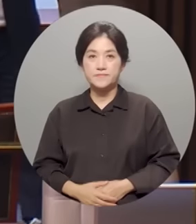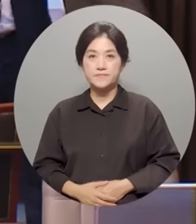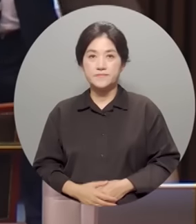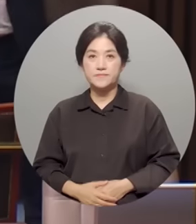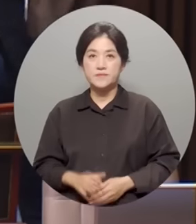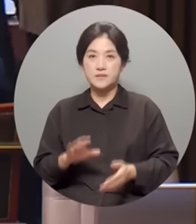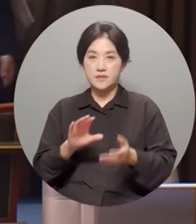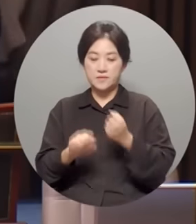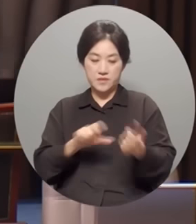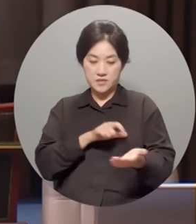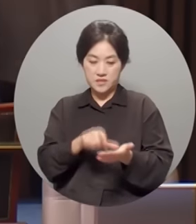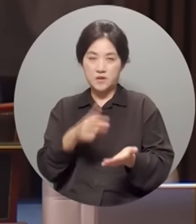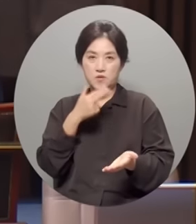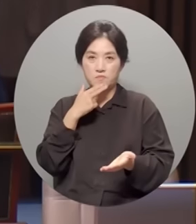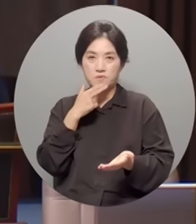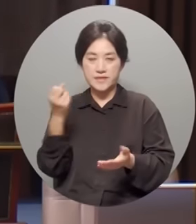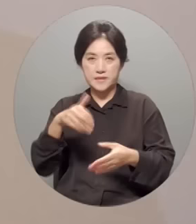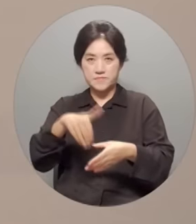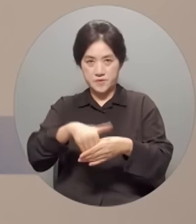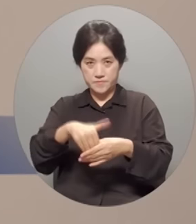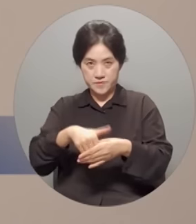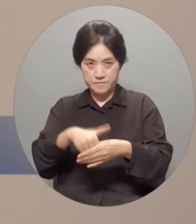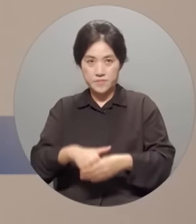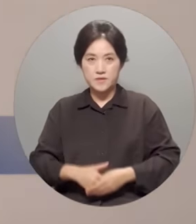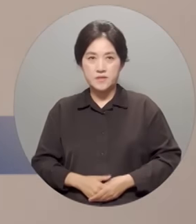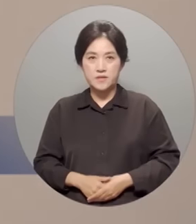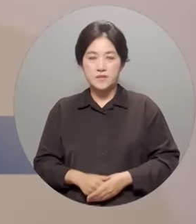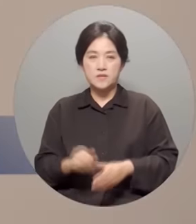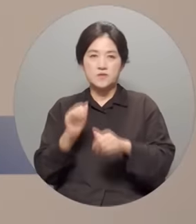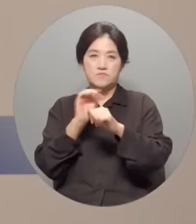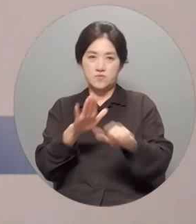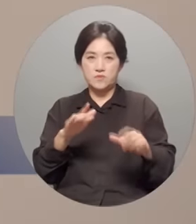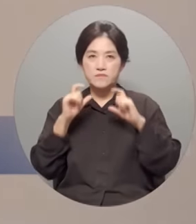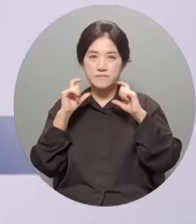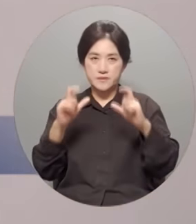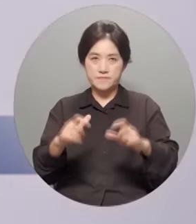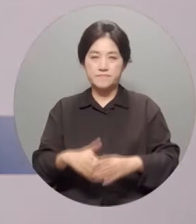곧이어 무기명으로 진행된 재표결. 부결되었음을 선포합니다.